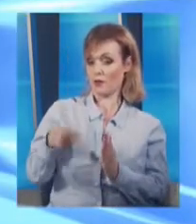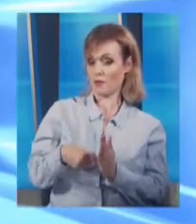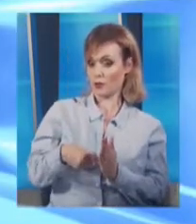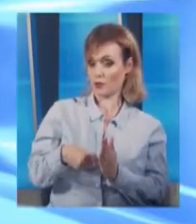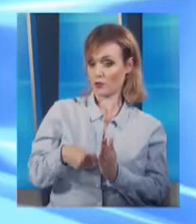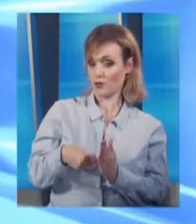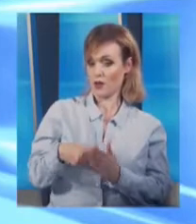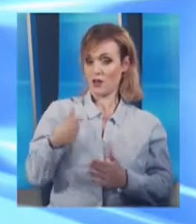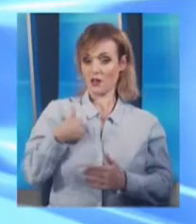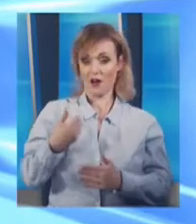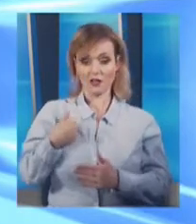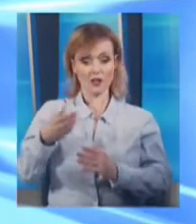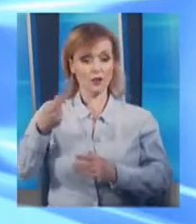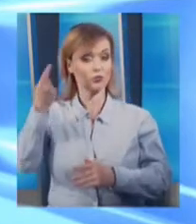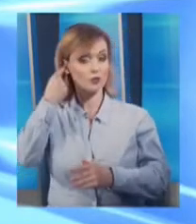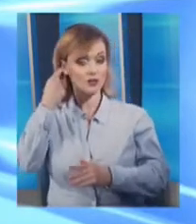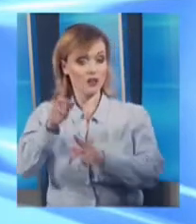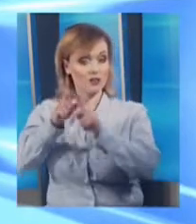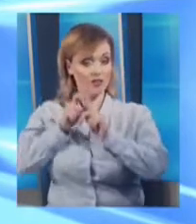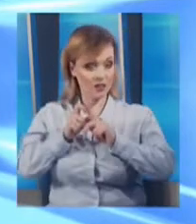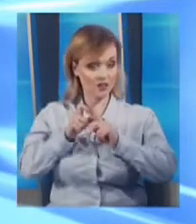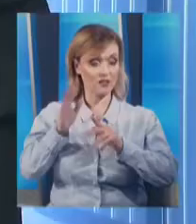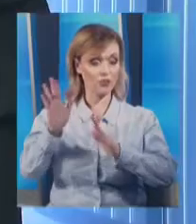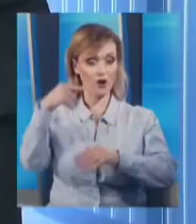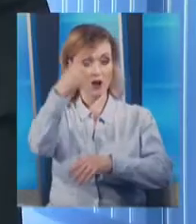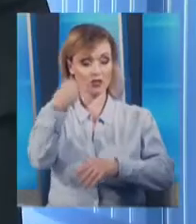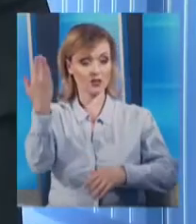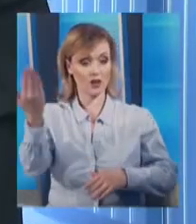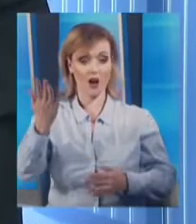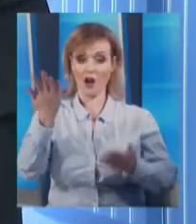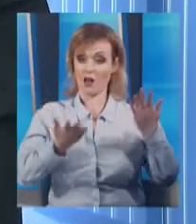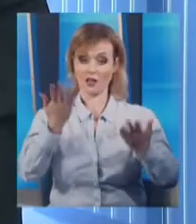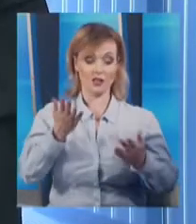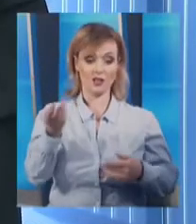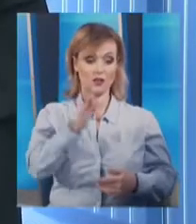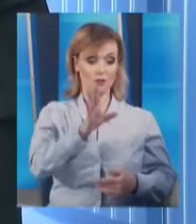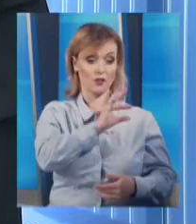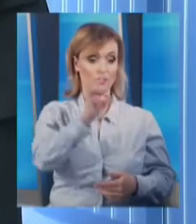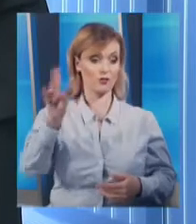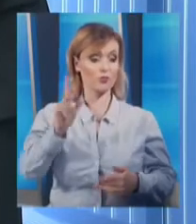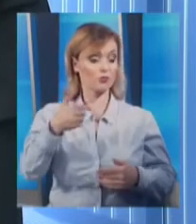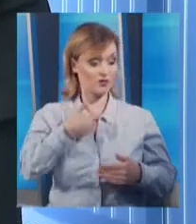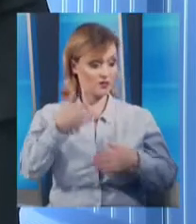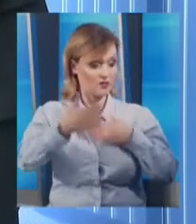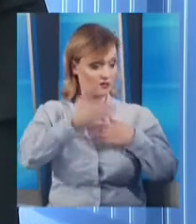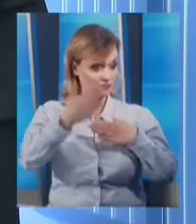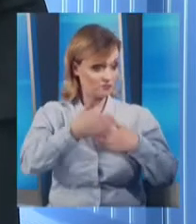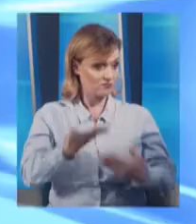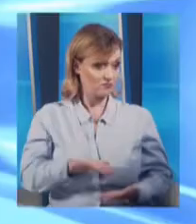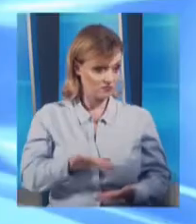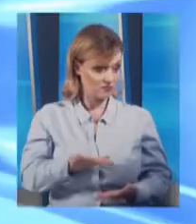am fi vrut niște răspunsuri de la doamna Sandu, pentru că dacă nu vine Dodon, de ce să ne pedepsească și să nu vină nici doamna